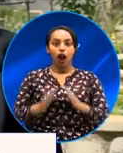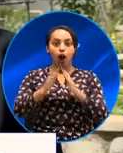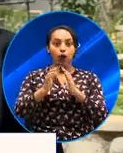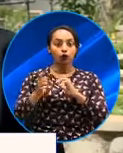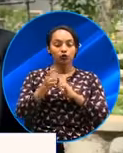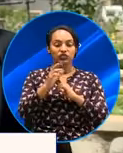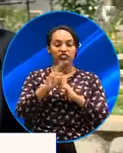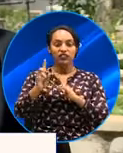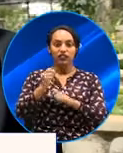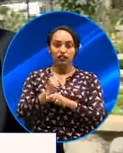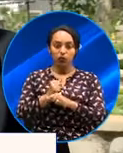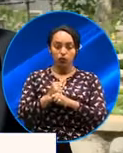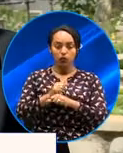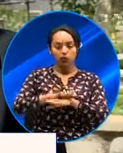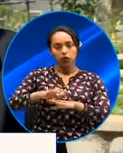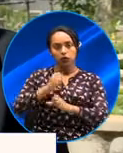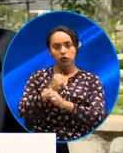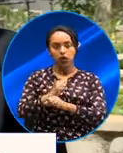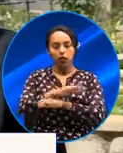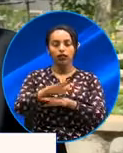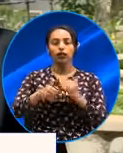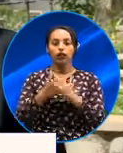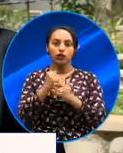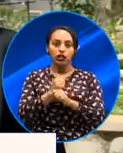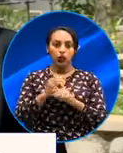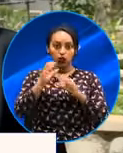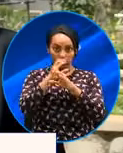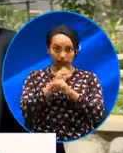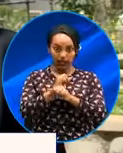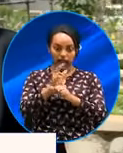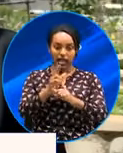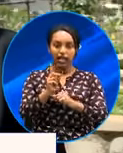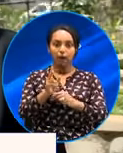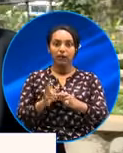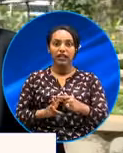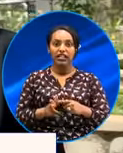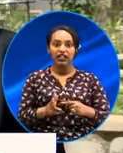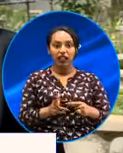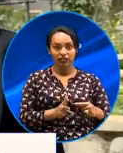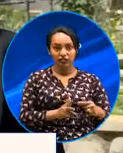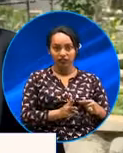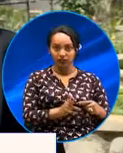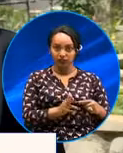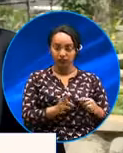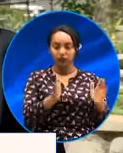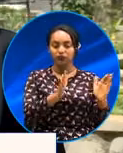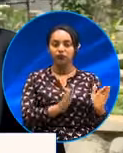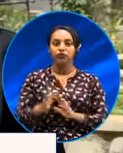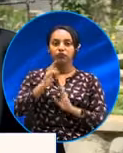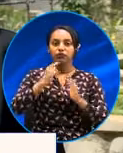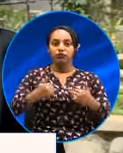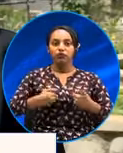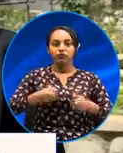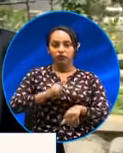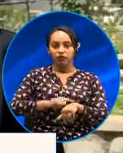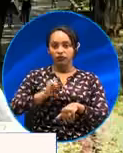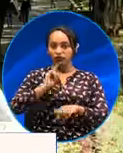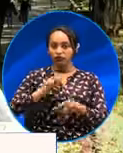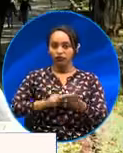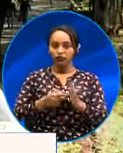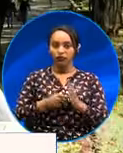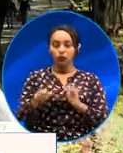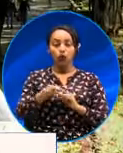ሆነ ሲቪል ወርኩ የላንድስኬፕ ስራው በአጠቃላይ ተጠናቆ ለምርቃት እየተዘጋጀን ያለንበት ጊዜ ነው ማለት